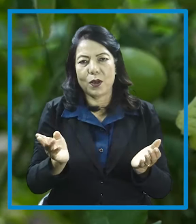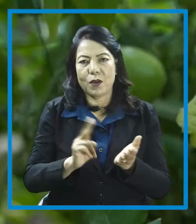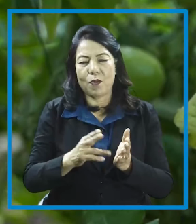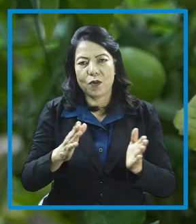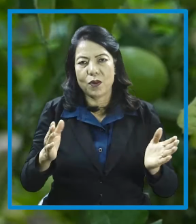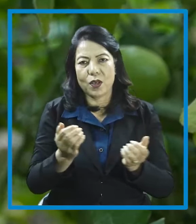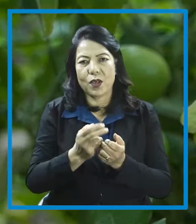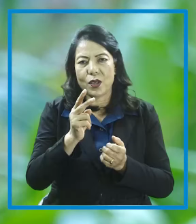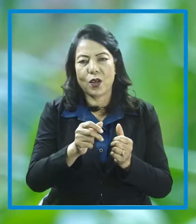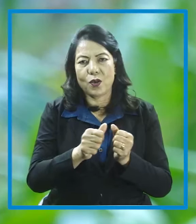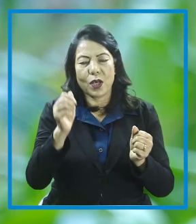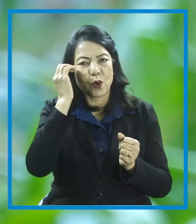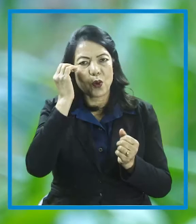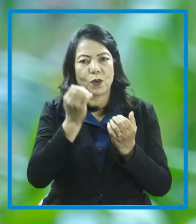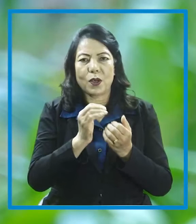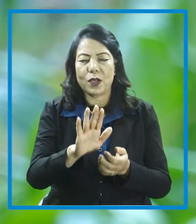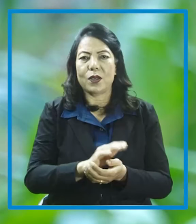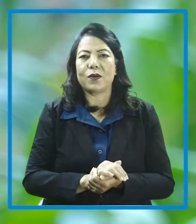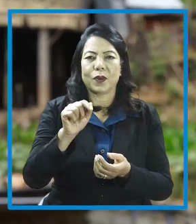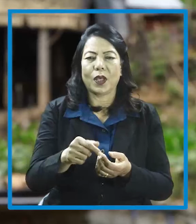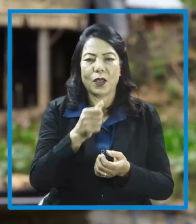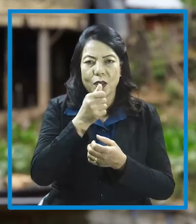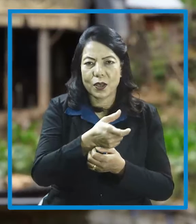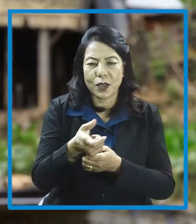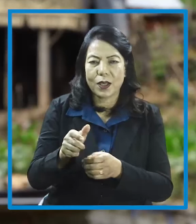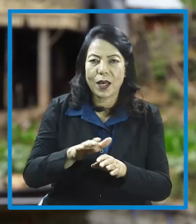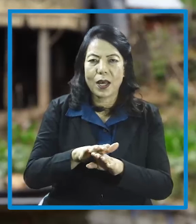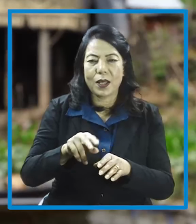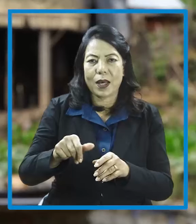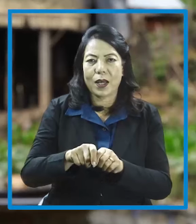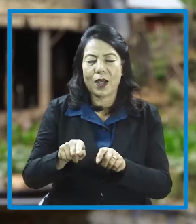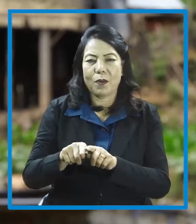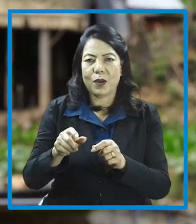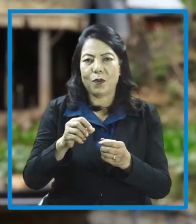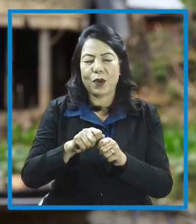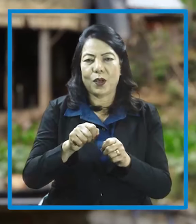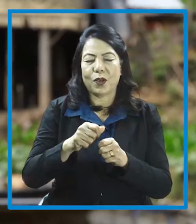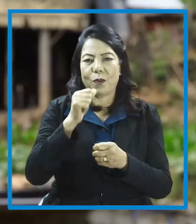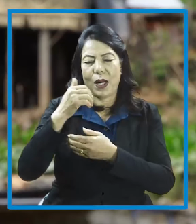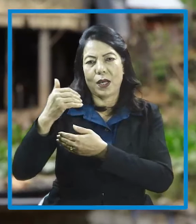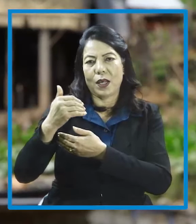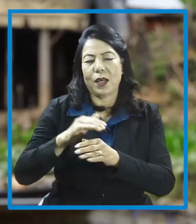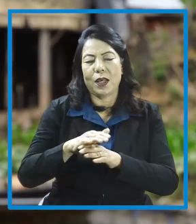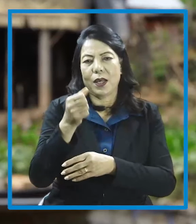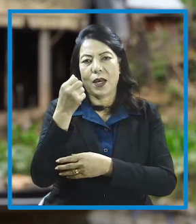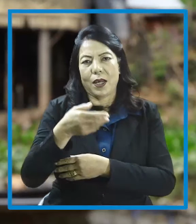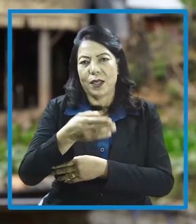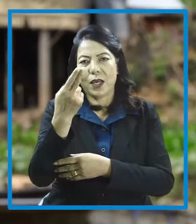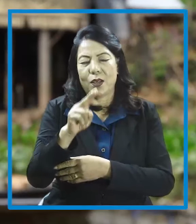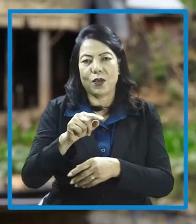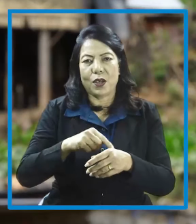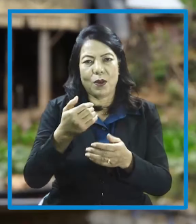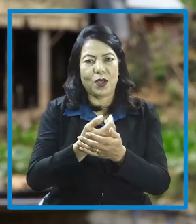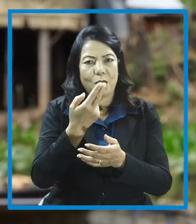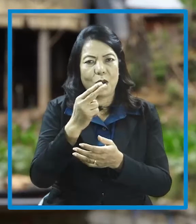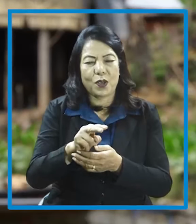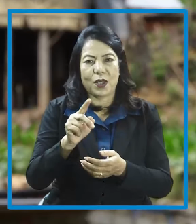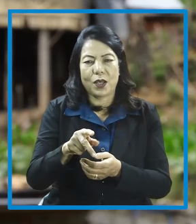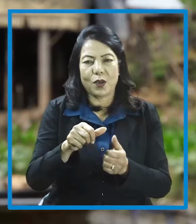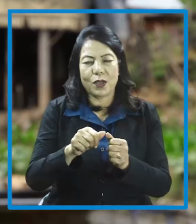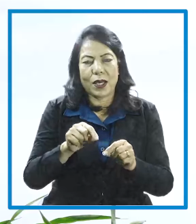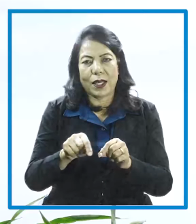पायो, बढाउँदै लाने त्यही खालको सोच बनाउँदैछु। अहिले त सिँचाइ धारा नि बनेको छ, पानी लिन धेरै टाढा जाने समय नि बचेको